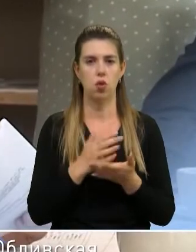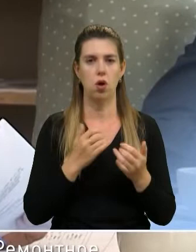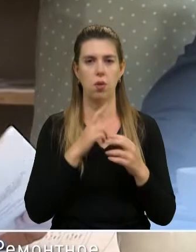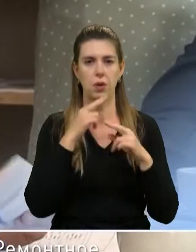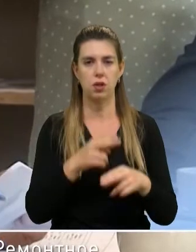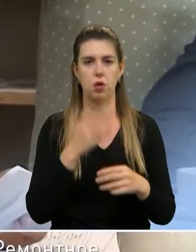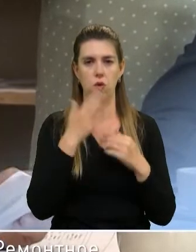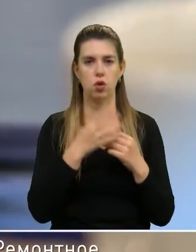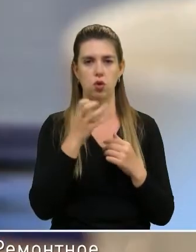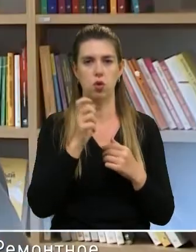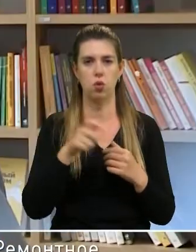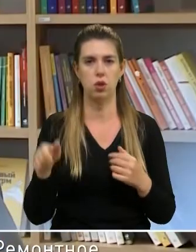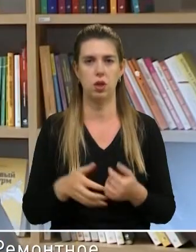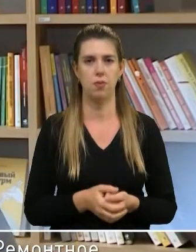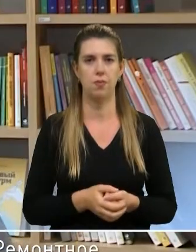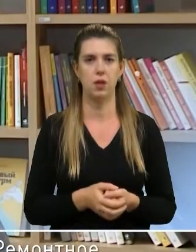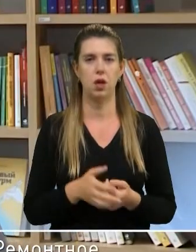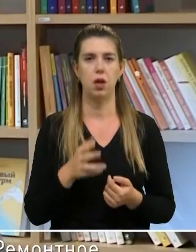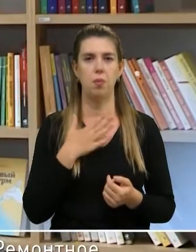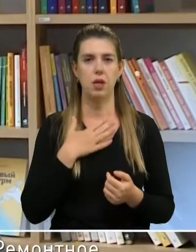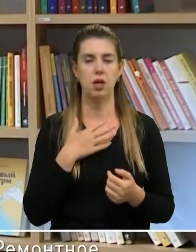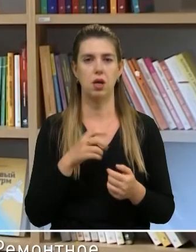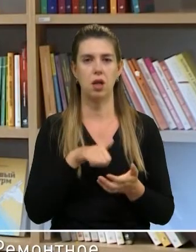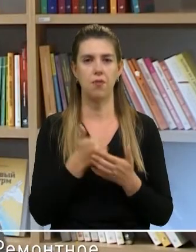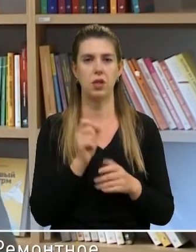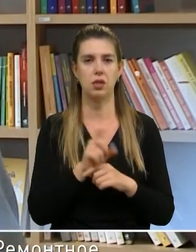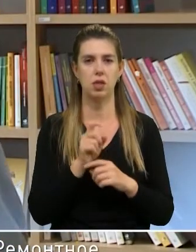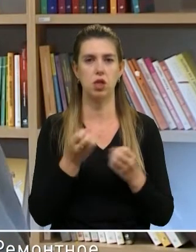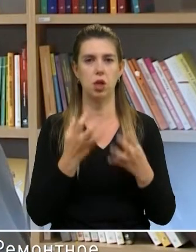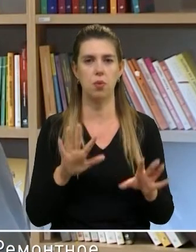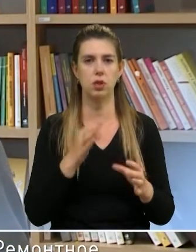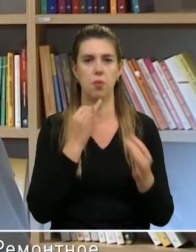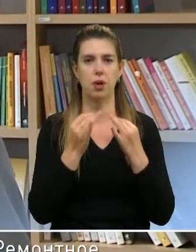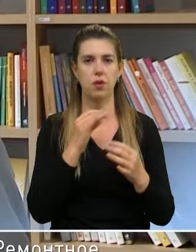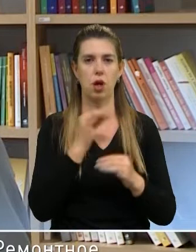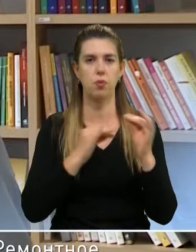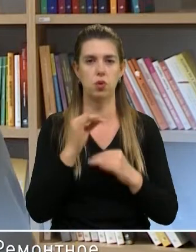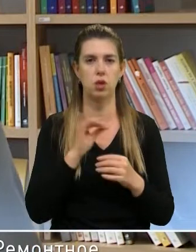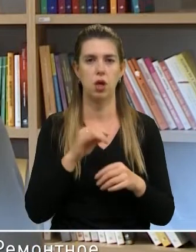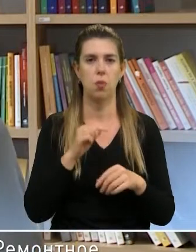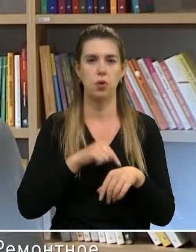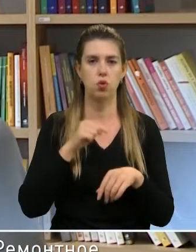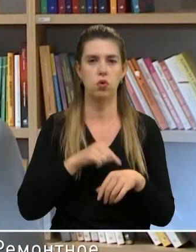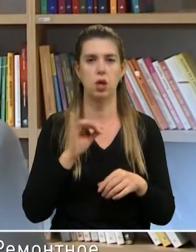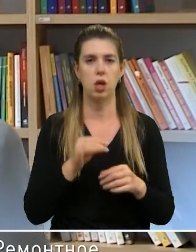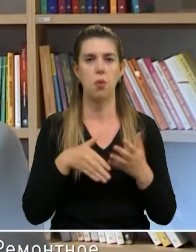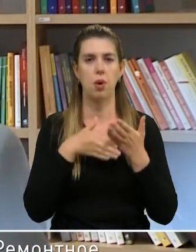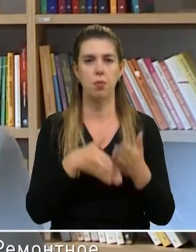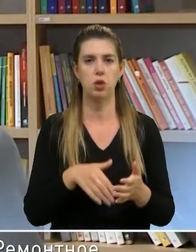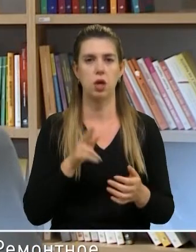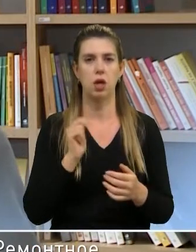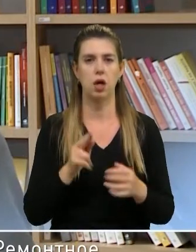более 400 человек. Моя основная задача не просто поговорить, обсудить и посочувствовать, а помочь. А